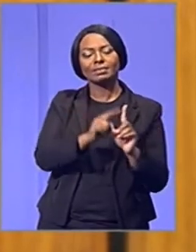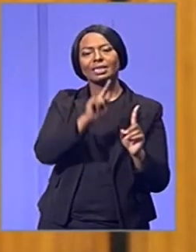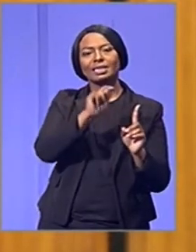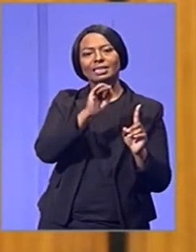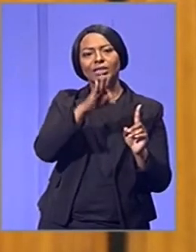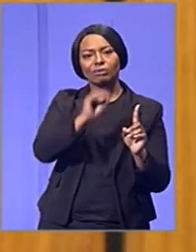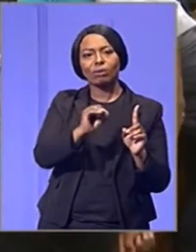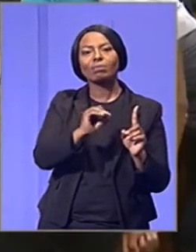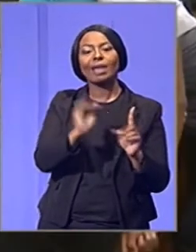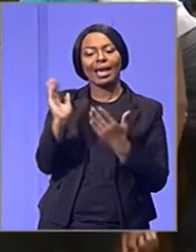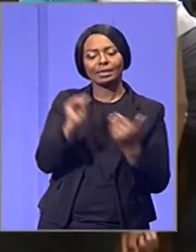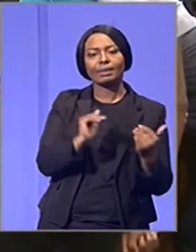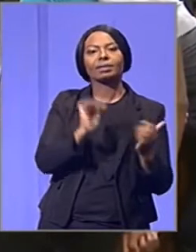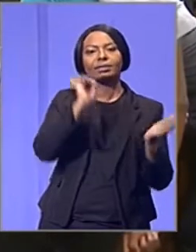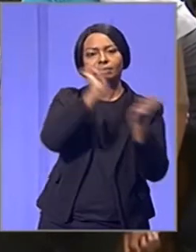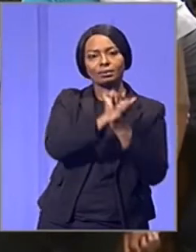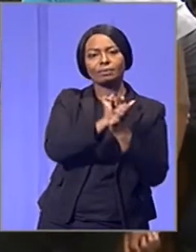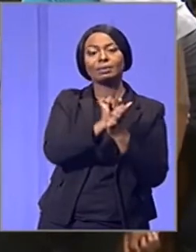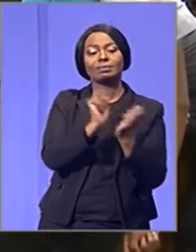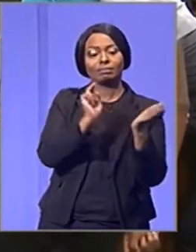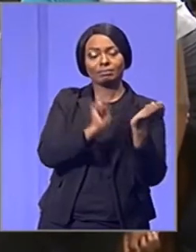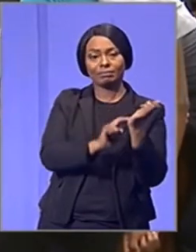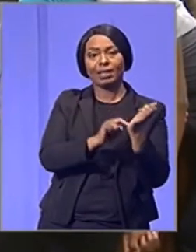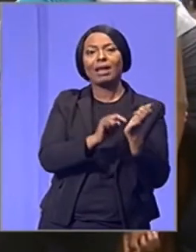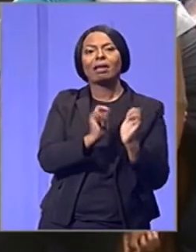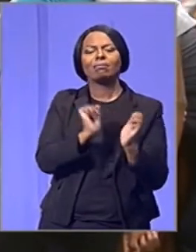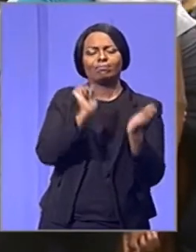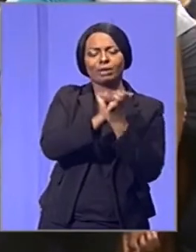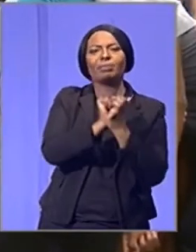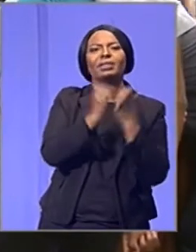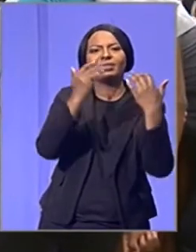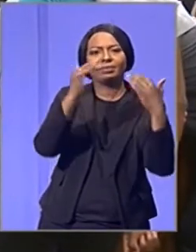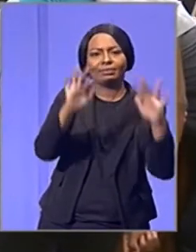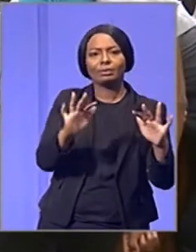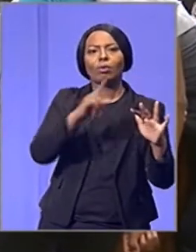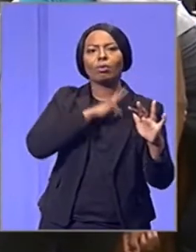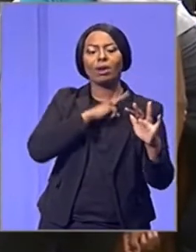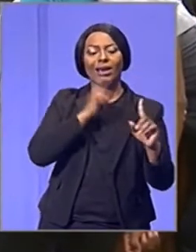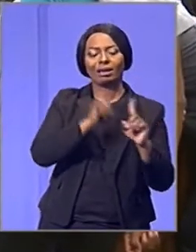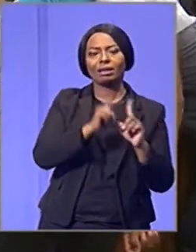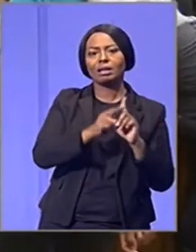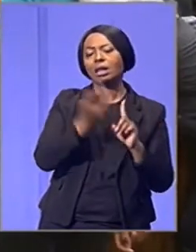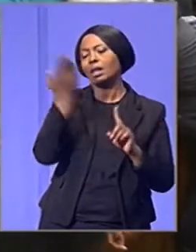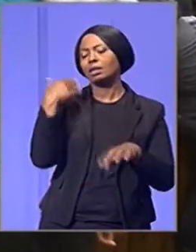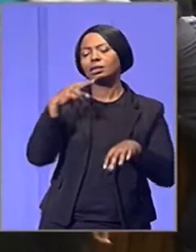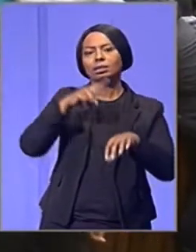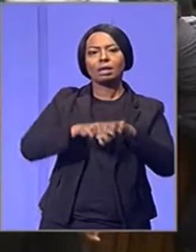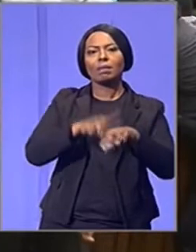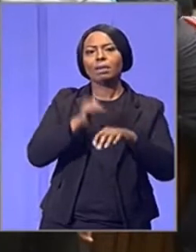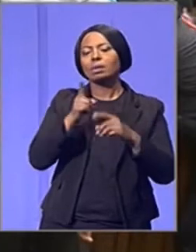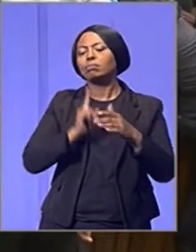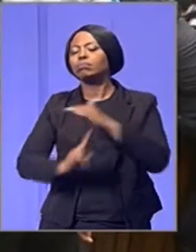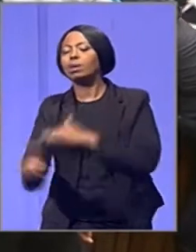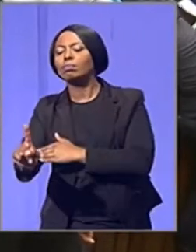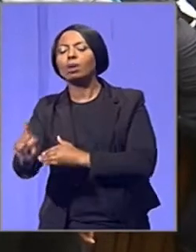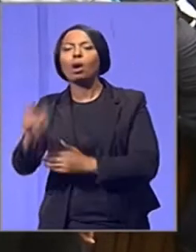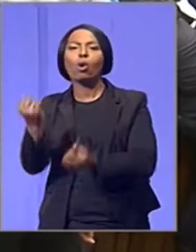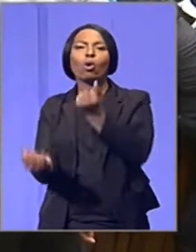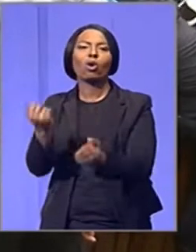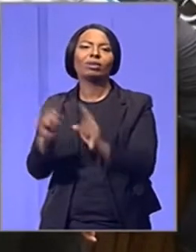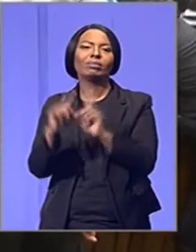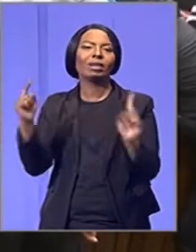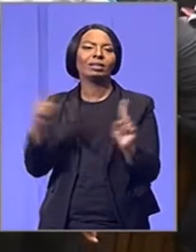a tshwarwa. Teffo o tshwerwe ka ntlha ya go se tlhagelele fa pele ga Kgotlatshekelo ya magiseterata wa Hillbrow makgetlo a le